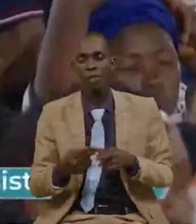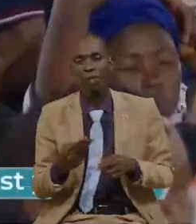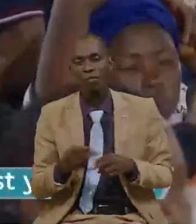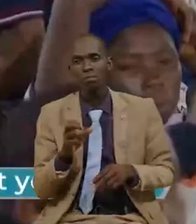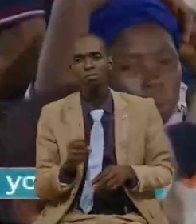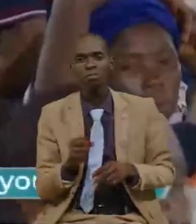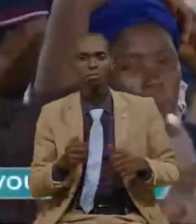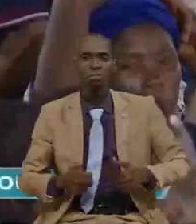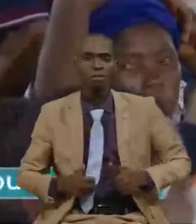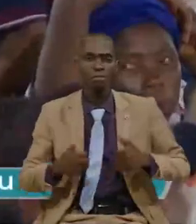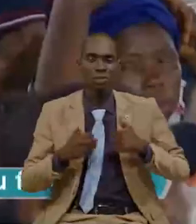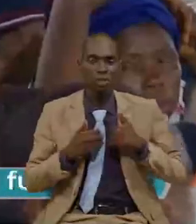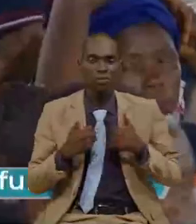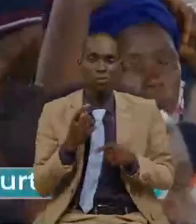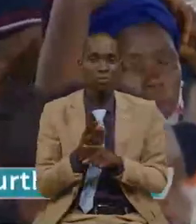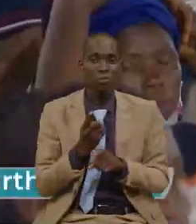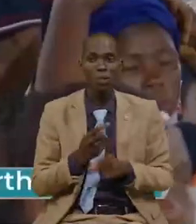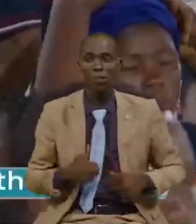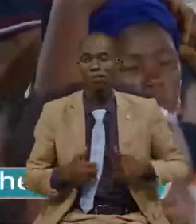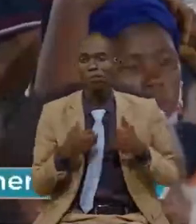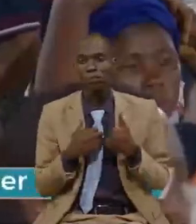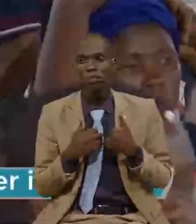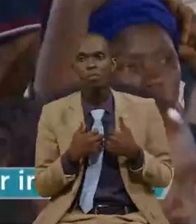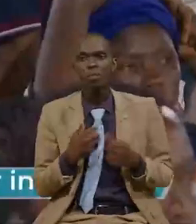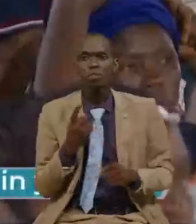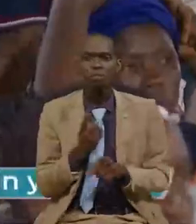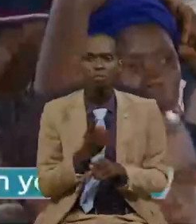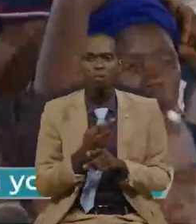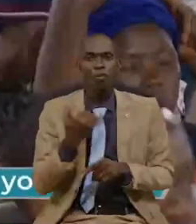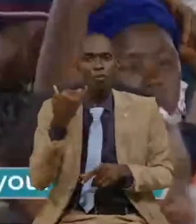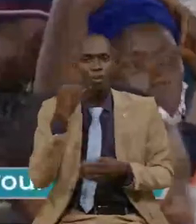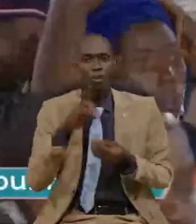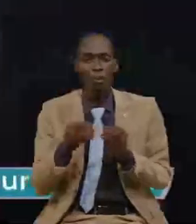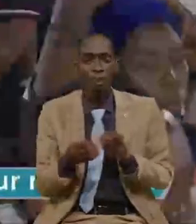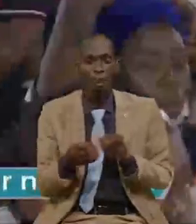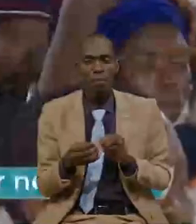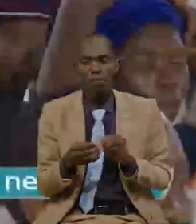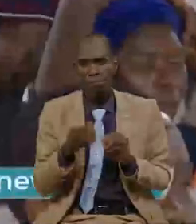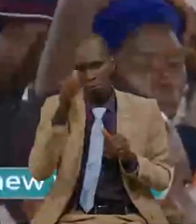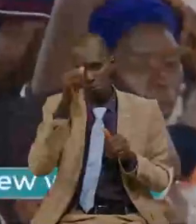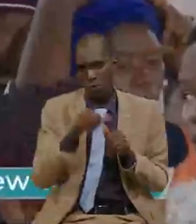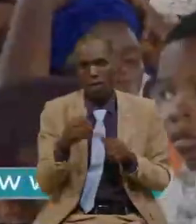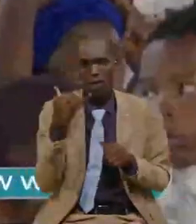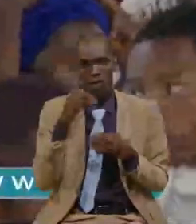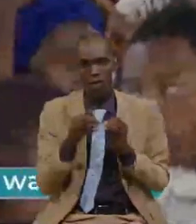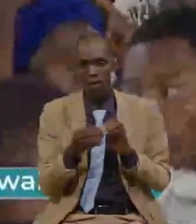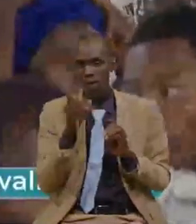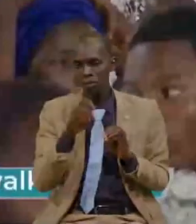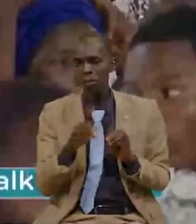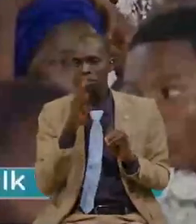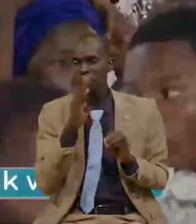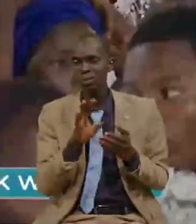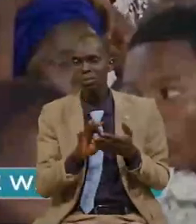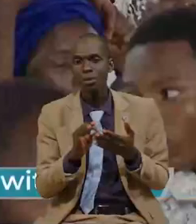Prenons le nom des gens, leur adresse, le numéro de téléphone,